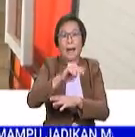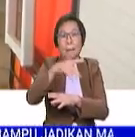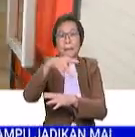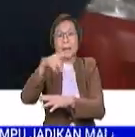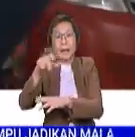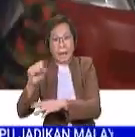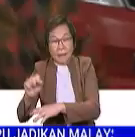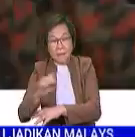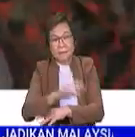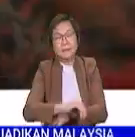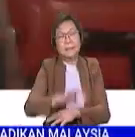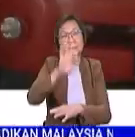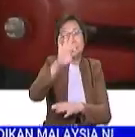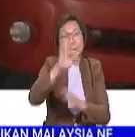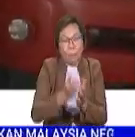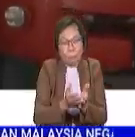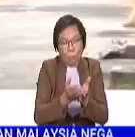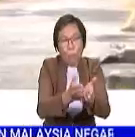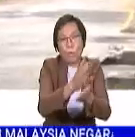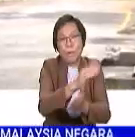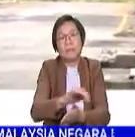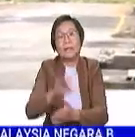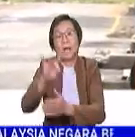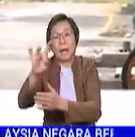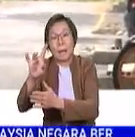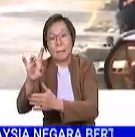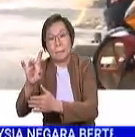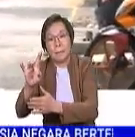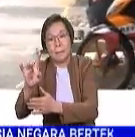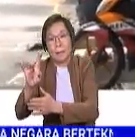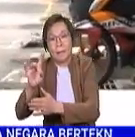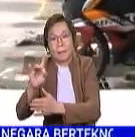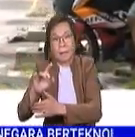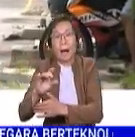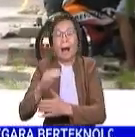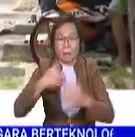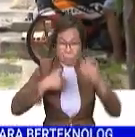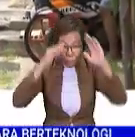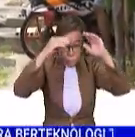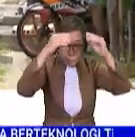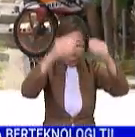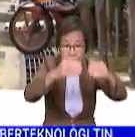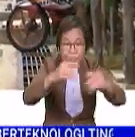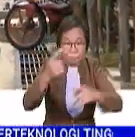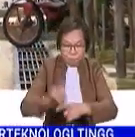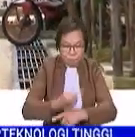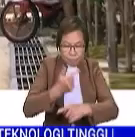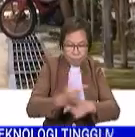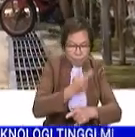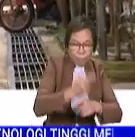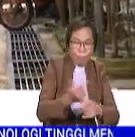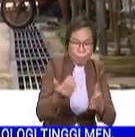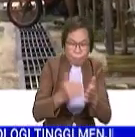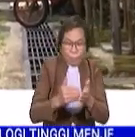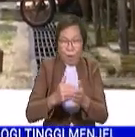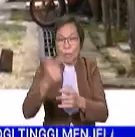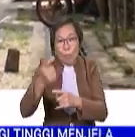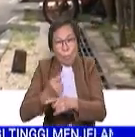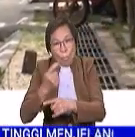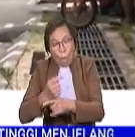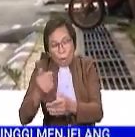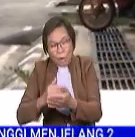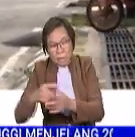rs9 buat aluminium dan sebuah bokkeblad jbpm secure memberi penekanan terhadap aspek latihan secara berkala dengan